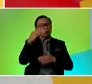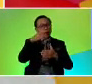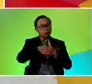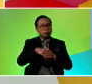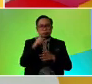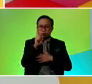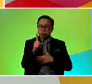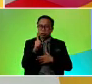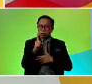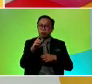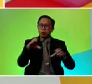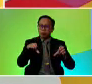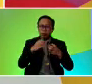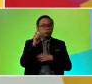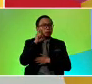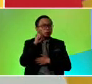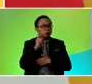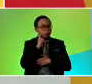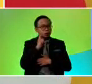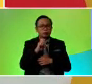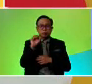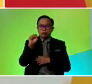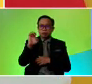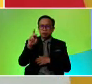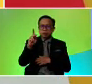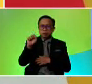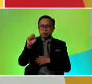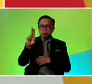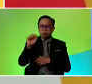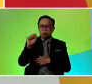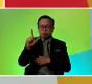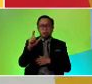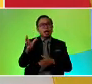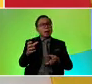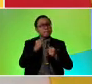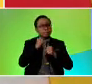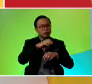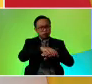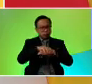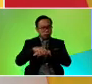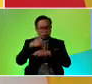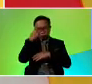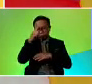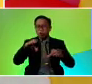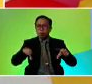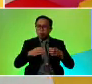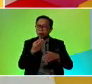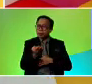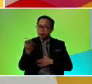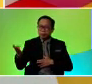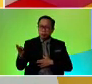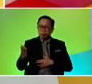sesuatu perlakuan seksual mengambil kesempatan Oke untuk melakukan perkara yang